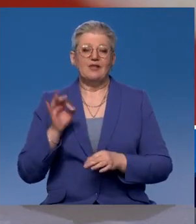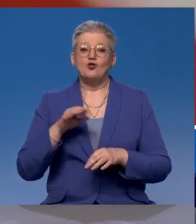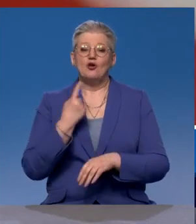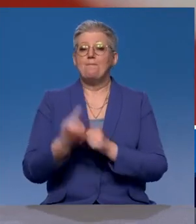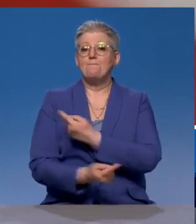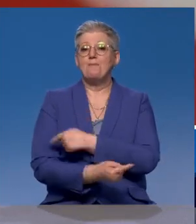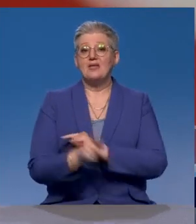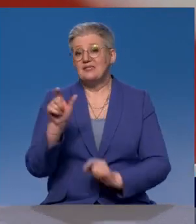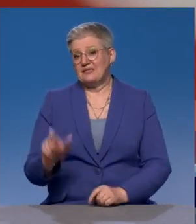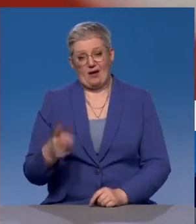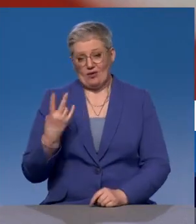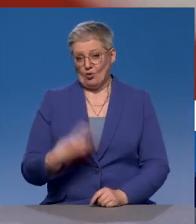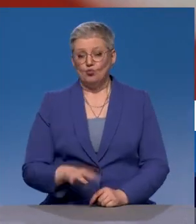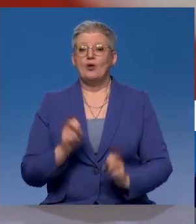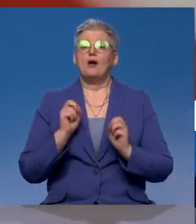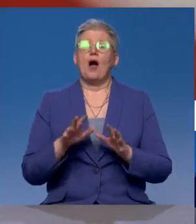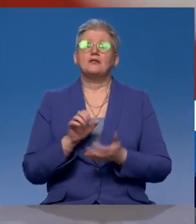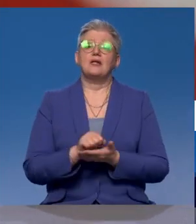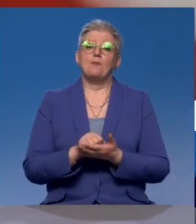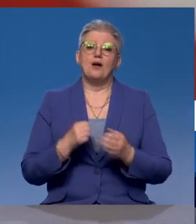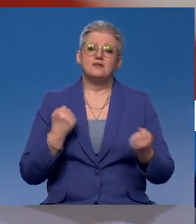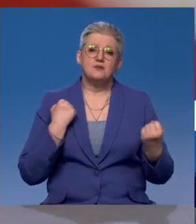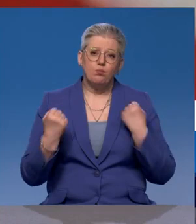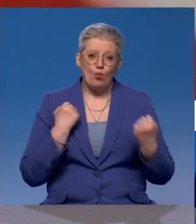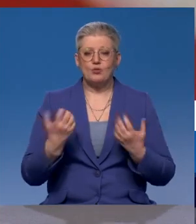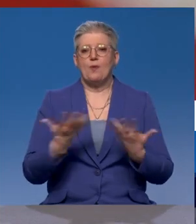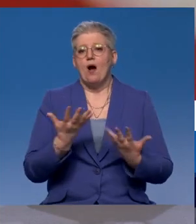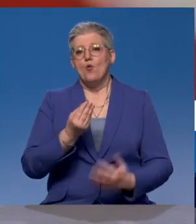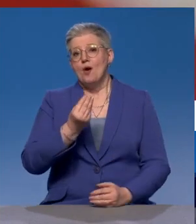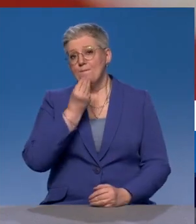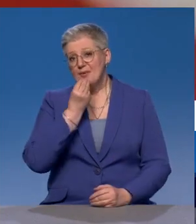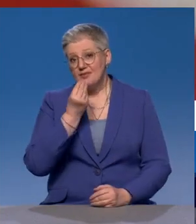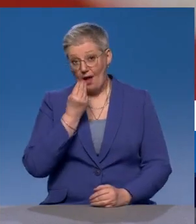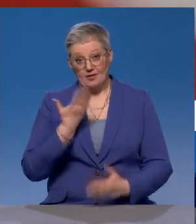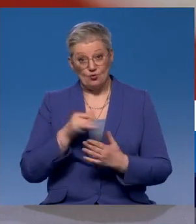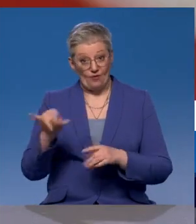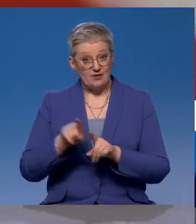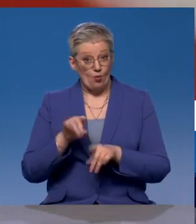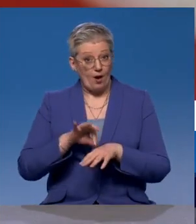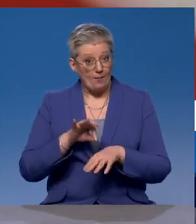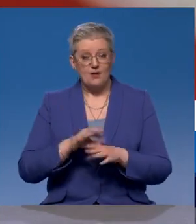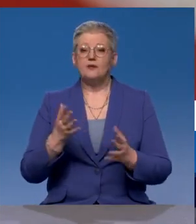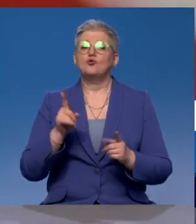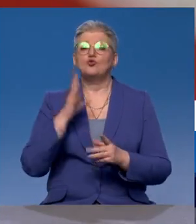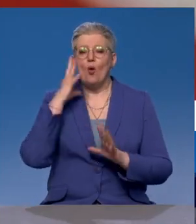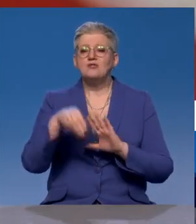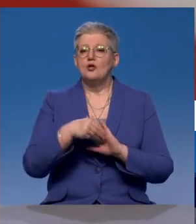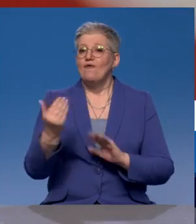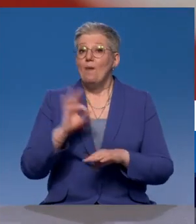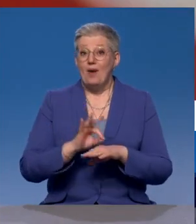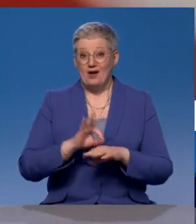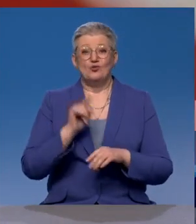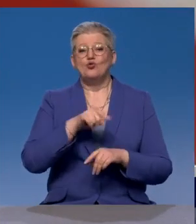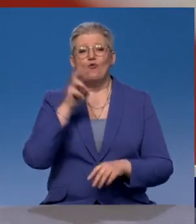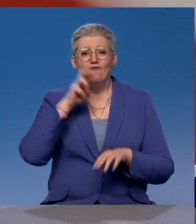искать, как заниматься спортом, какое питание при таком диагнозе подобрать, что означает твоя болезнь, то, что врач обычно не